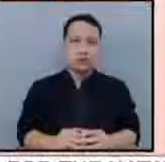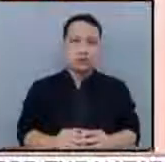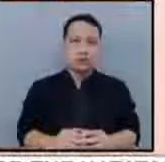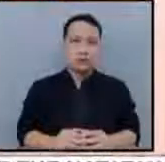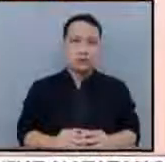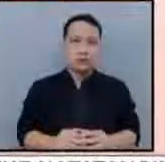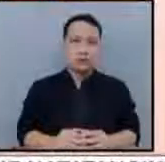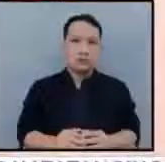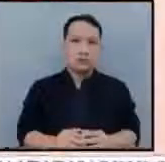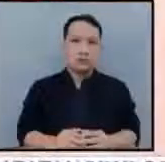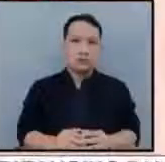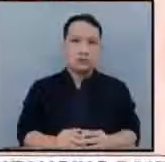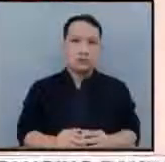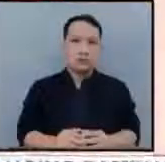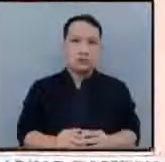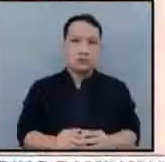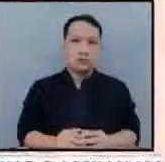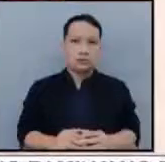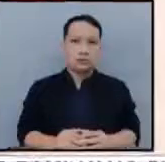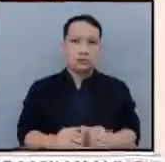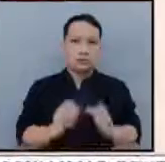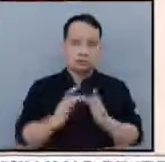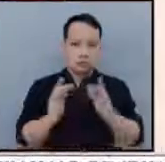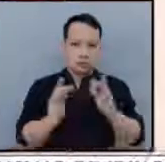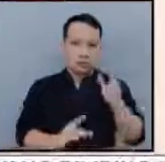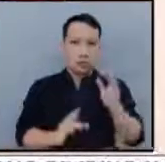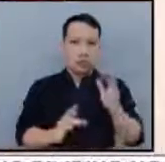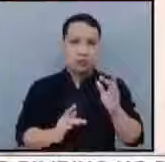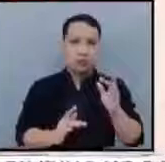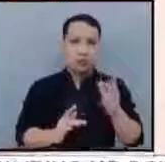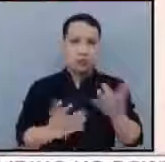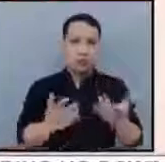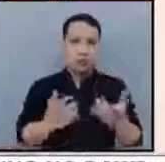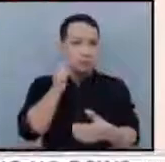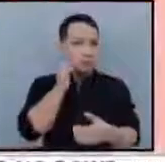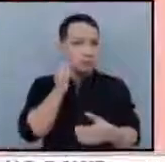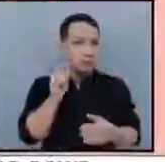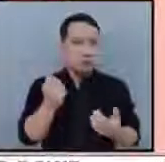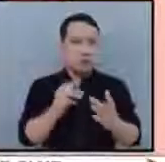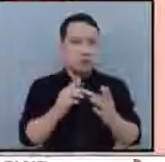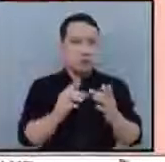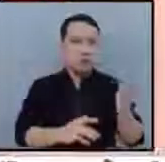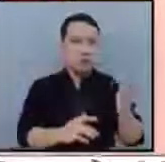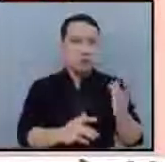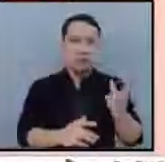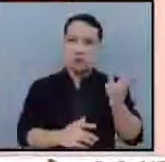Medyo nag-cut off yung line ni sir. Audio ni sir medyo nawawala. Sir, can you hear us?